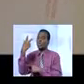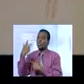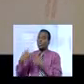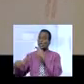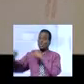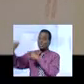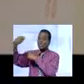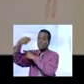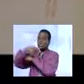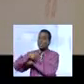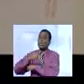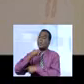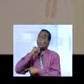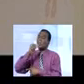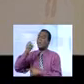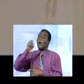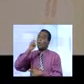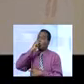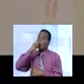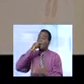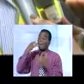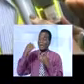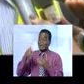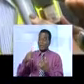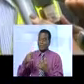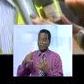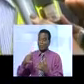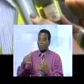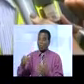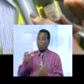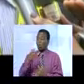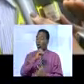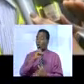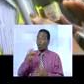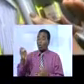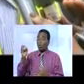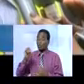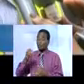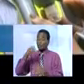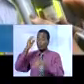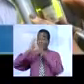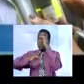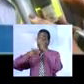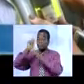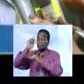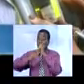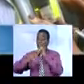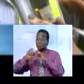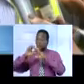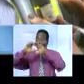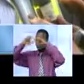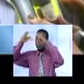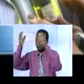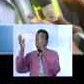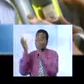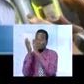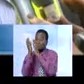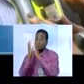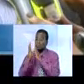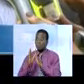visite sur le chantier ce vendredi. Pour le financement de ce dossier, c'est à peu près 5 milliards de francs